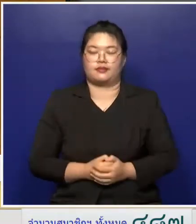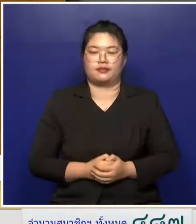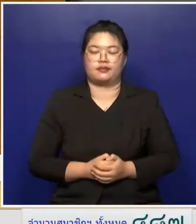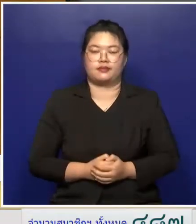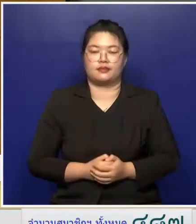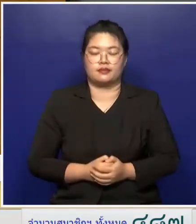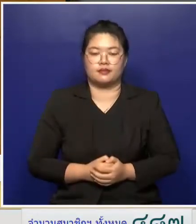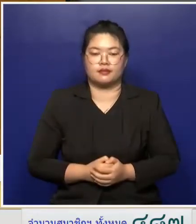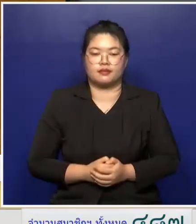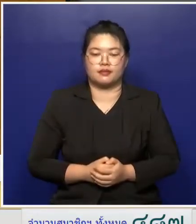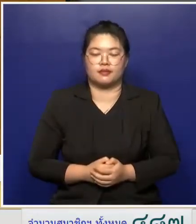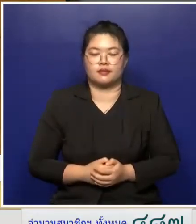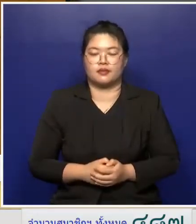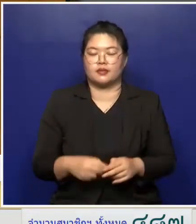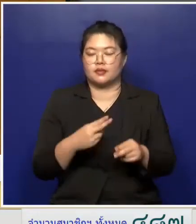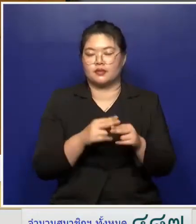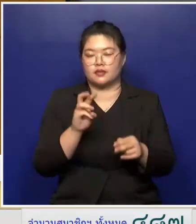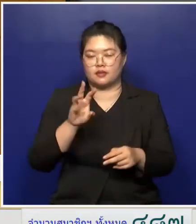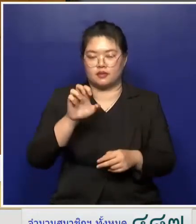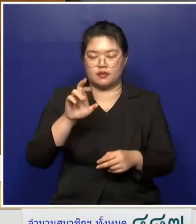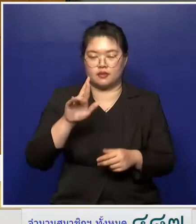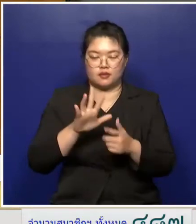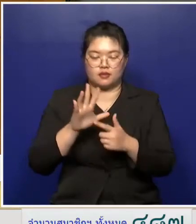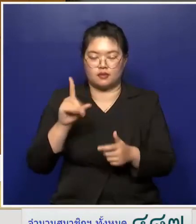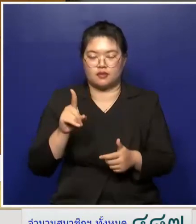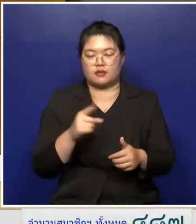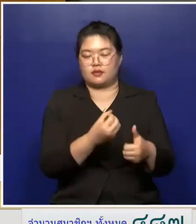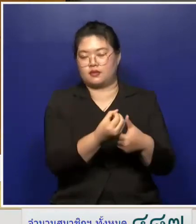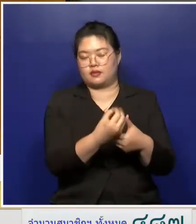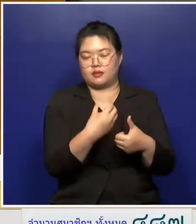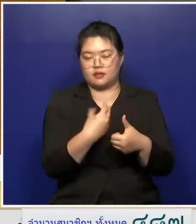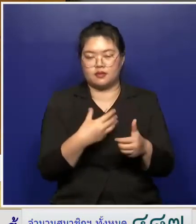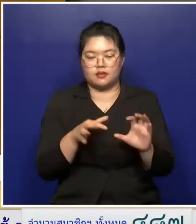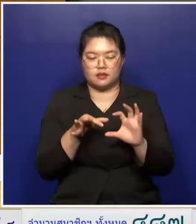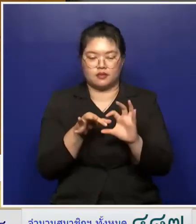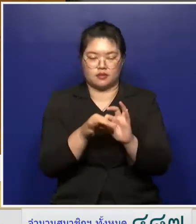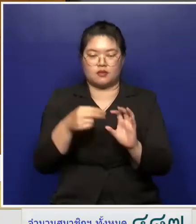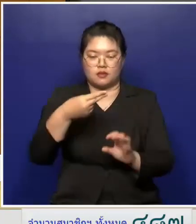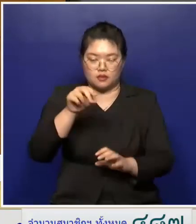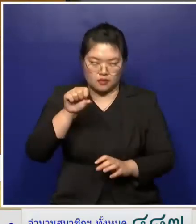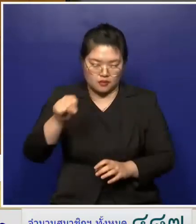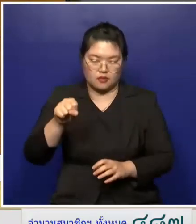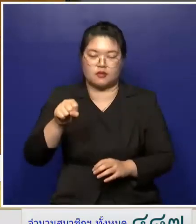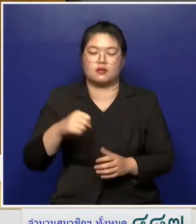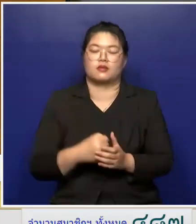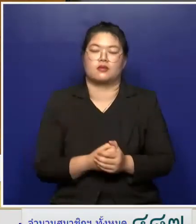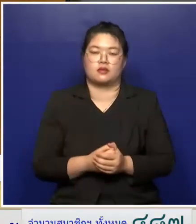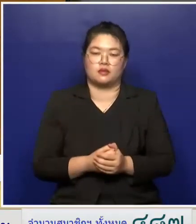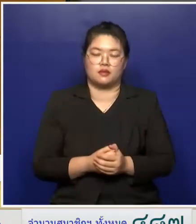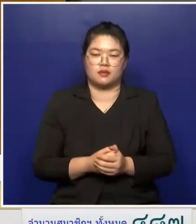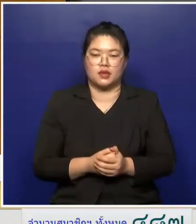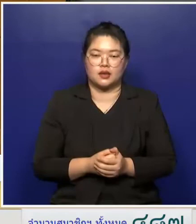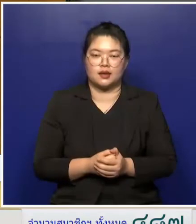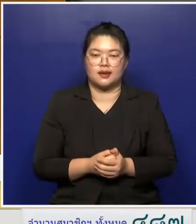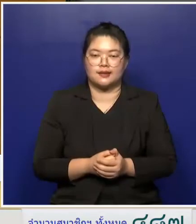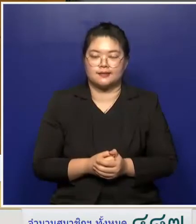วิรัฐกรุณาให้ข้อสังเกตเรื่องของหลักสูตรกับที่หนวยงานต่างๆซ specs ยมหรก